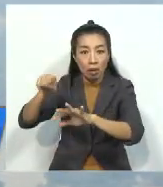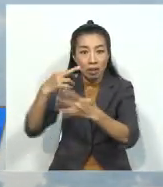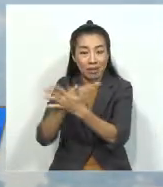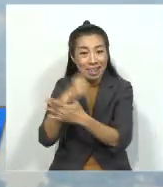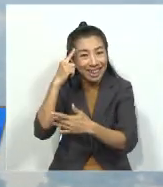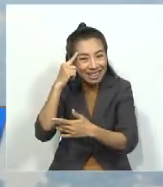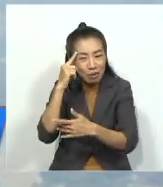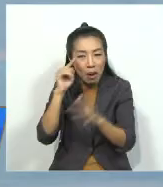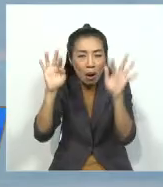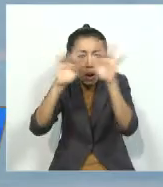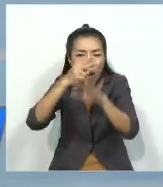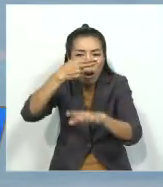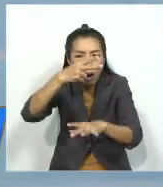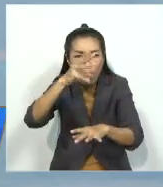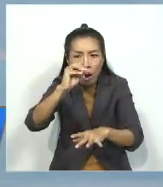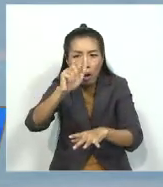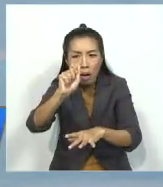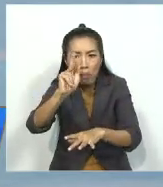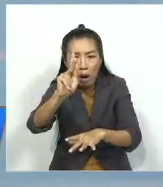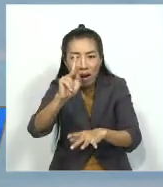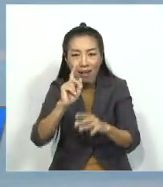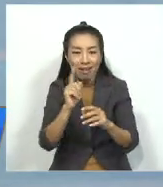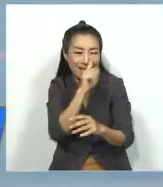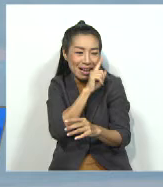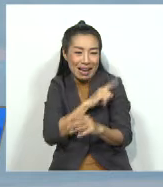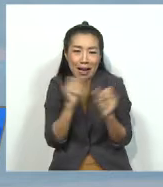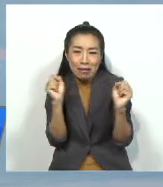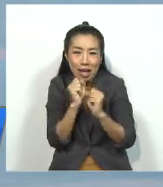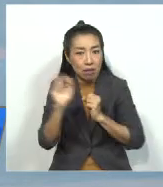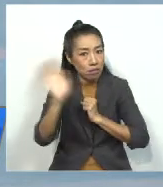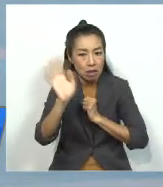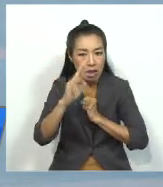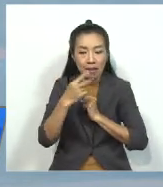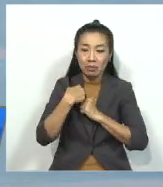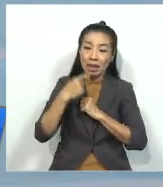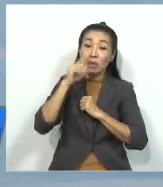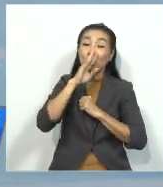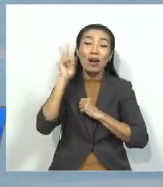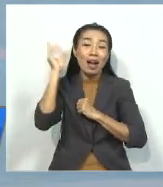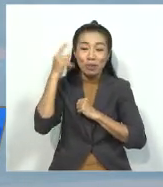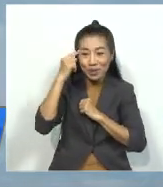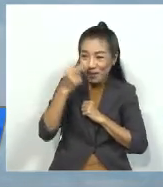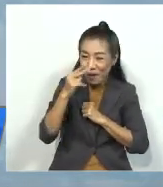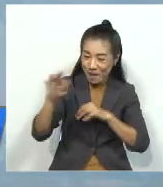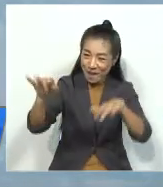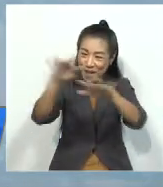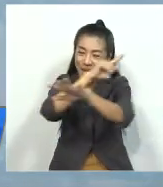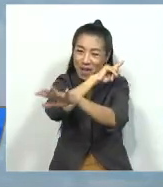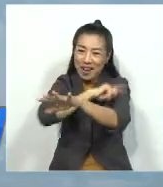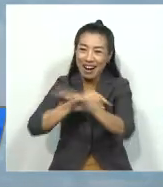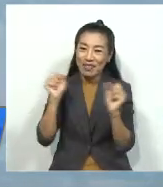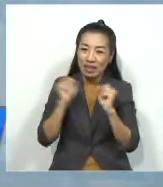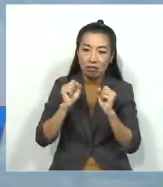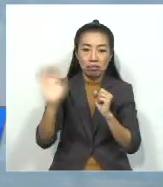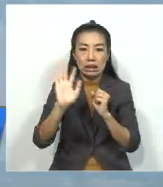อกนะ ถ้าไม่บอกกันเนี่ยถ้าเราไม่มีการติดตามข่าวสารกันเห็นแบบนี้นี่ก็นึกว่าหมอกลงนะ เราดูเหมือนแบบอุ๊ยอากาศดีเป็นหมอก แต่ในภา